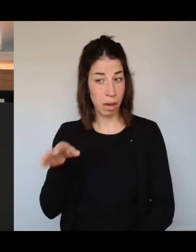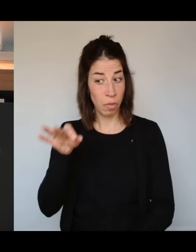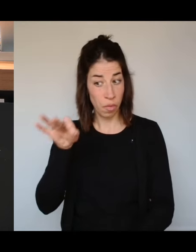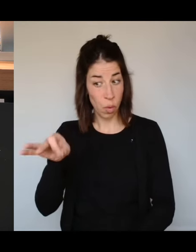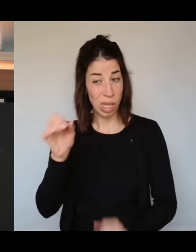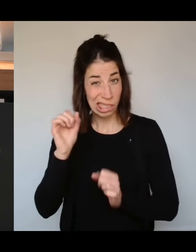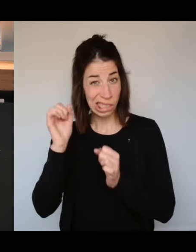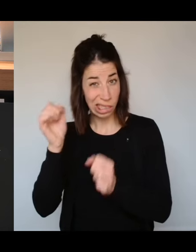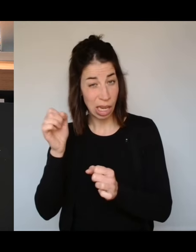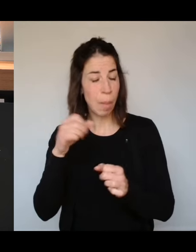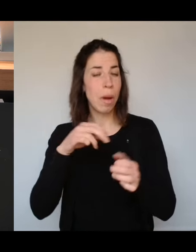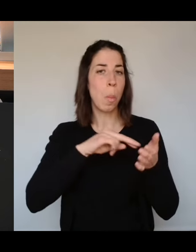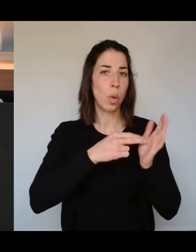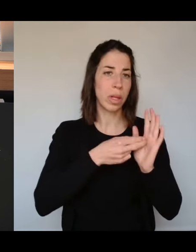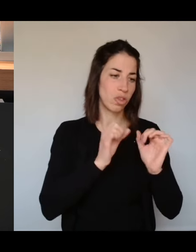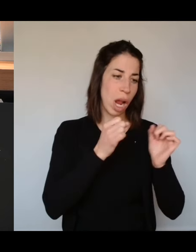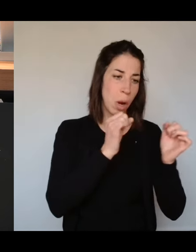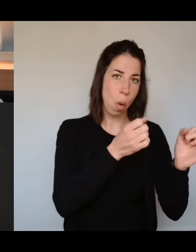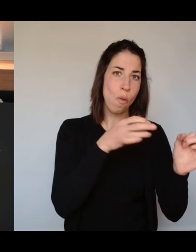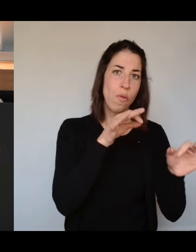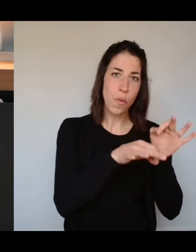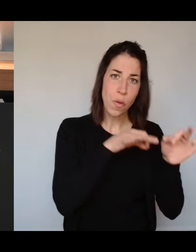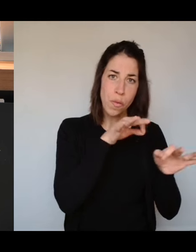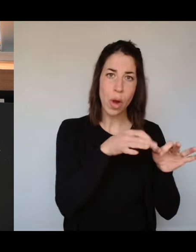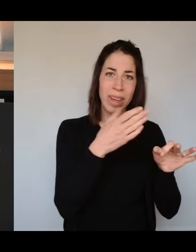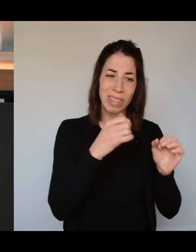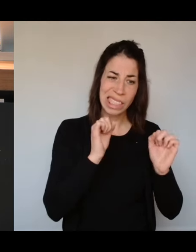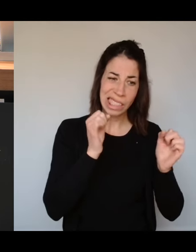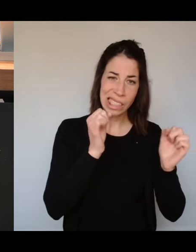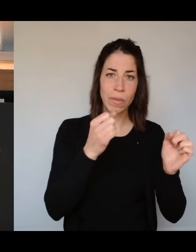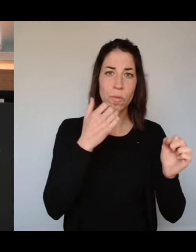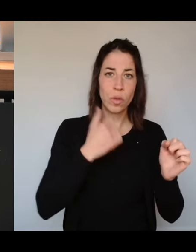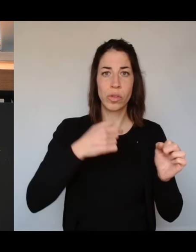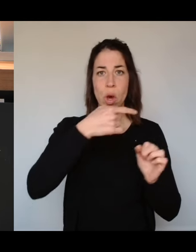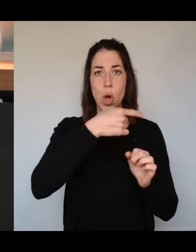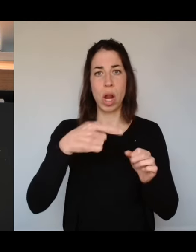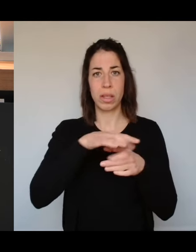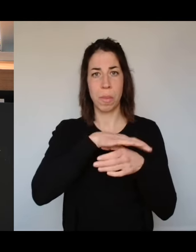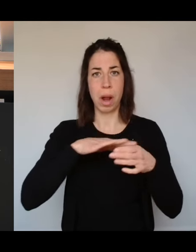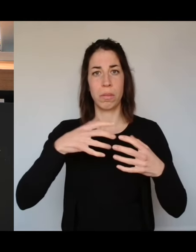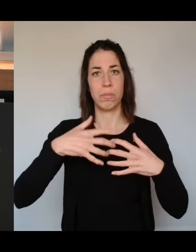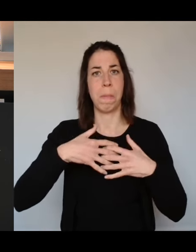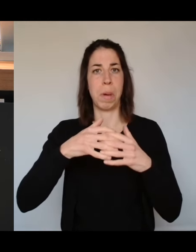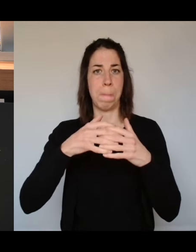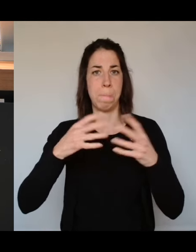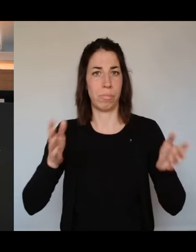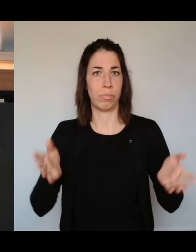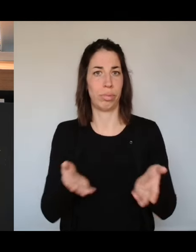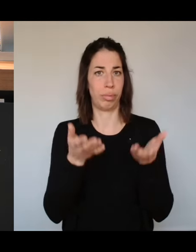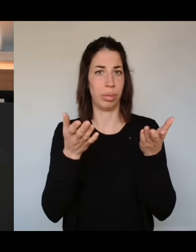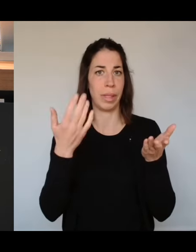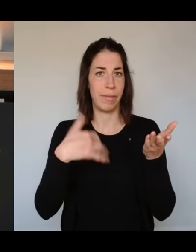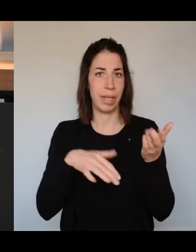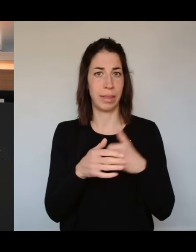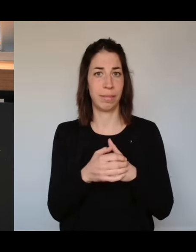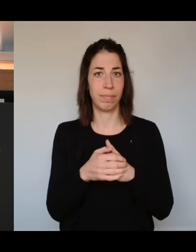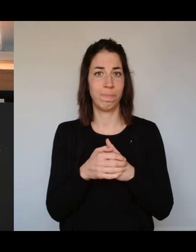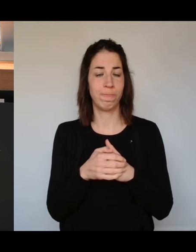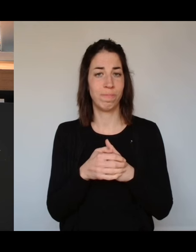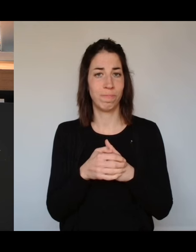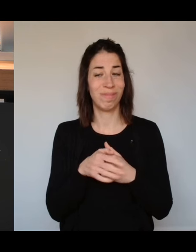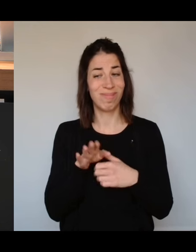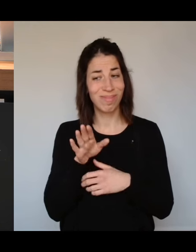den Görlitzer Park überhaupt gibt. Und wir teilen seinen Schmerz, den er empfindet, angesichts